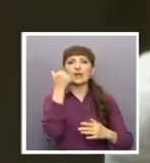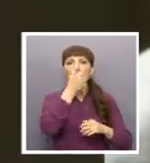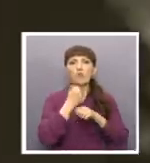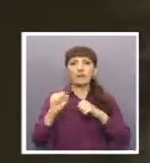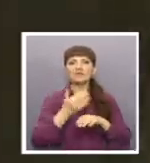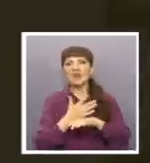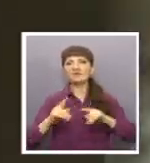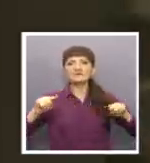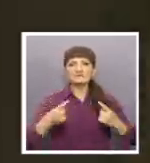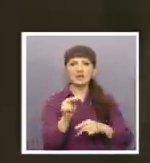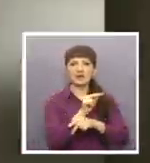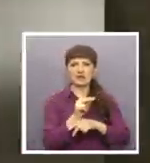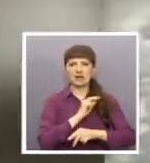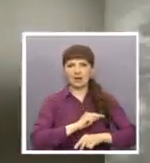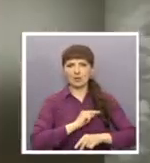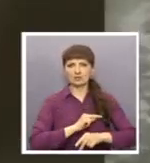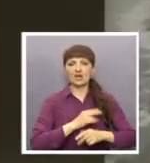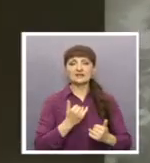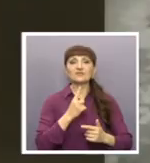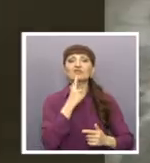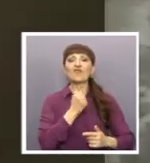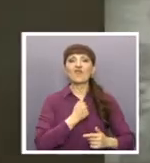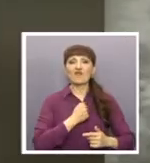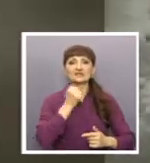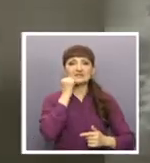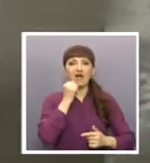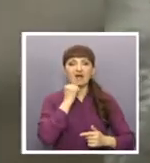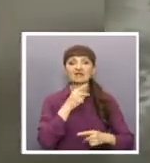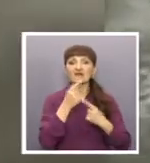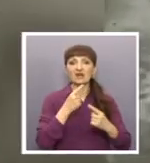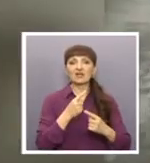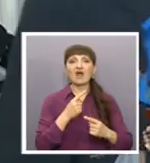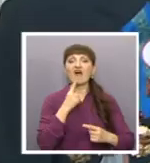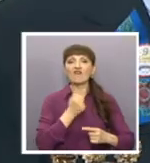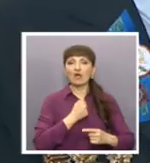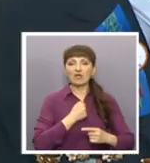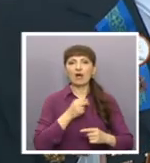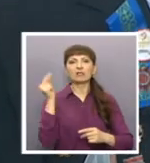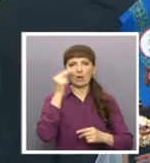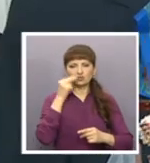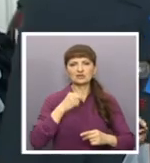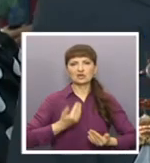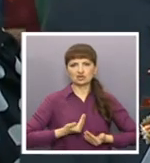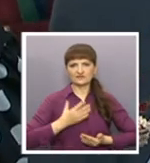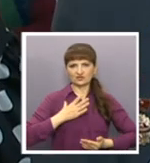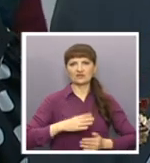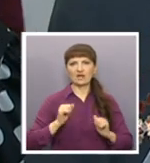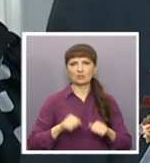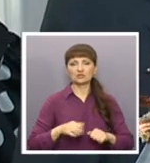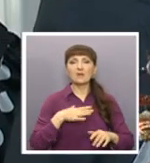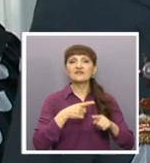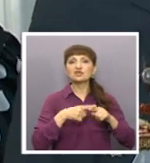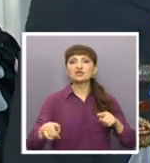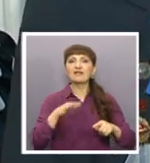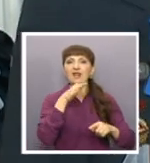И сегодня фронтовики с высоты своих лет могут сказать одно – война научила выживать. Мы в течение этих